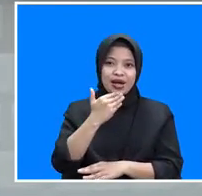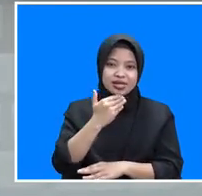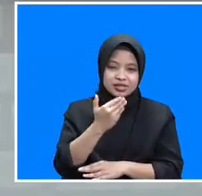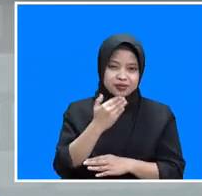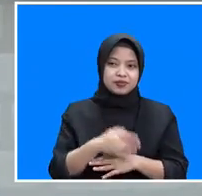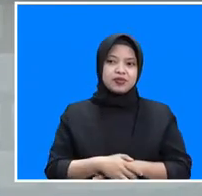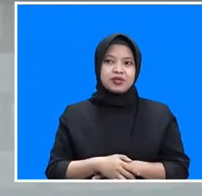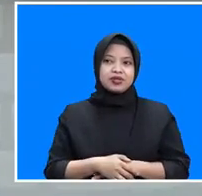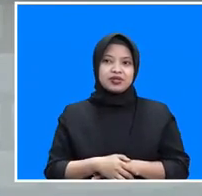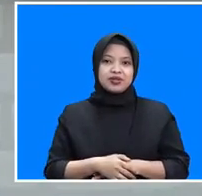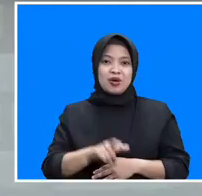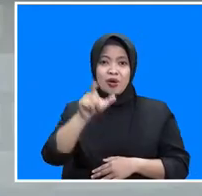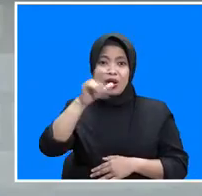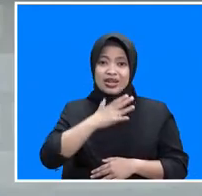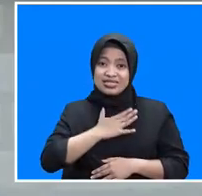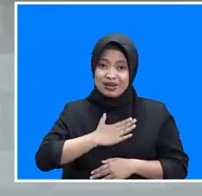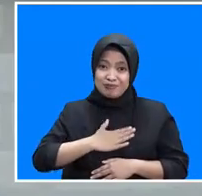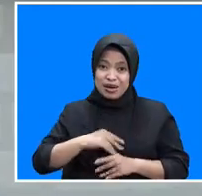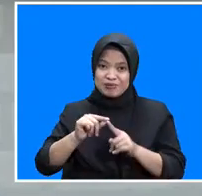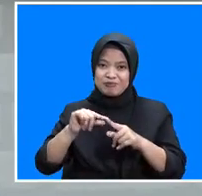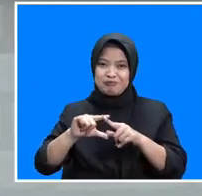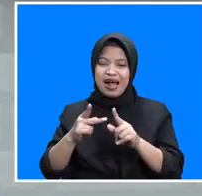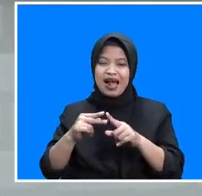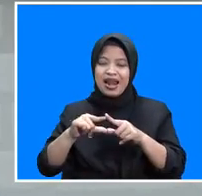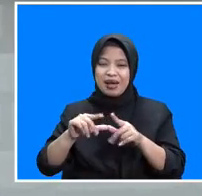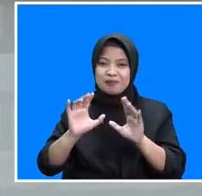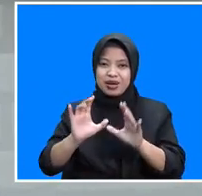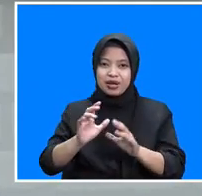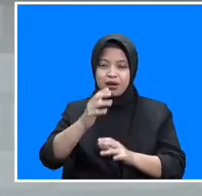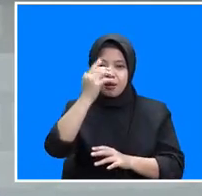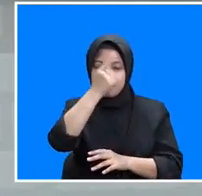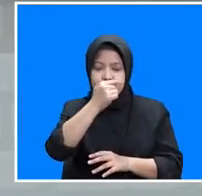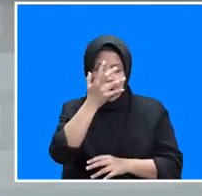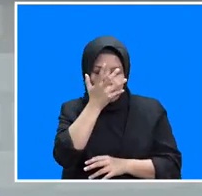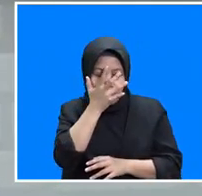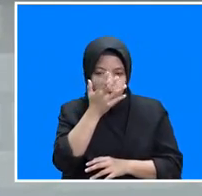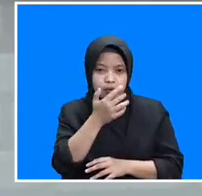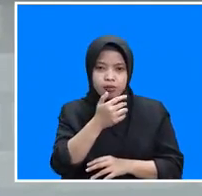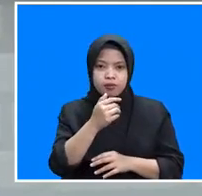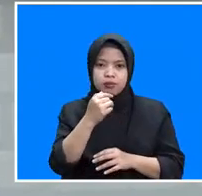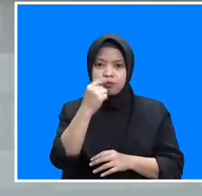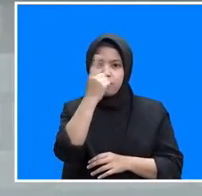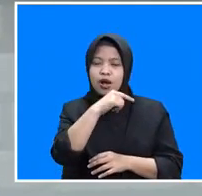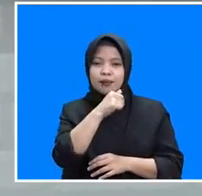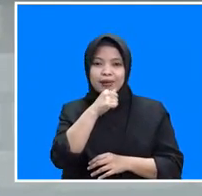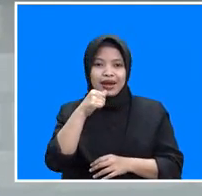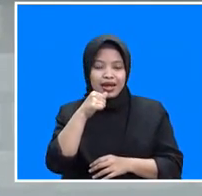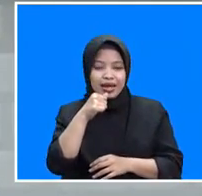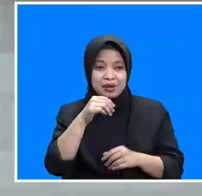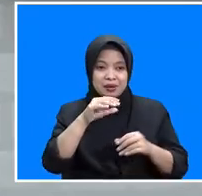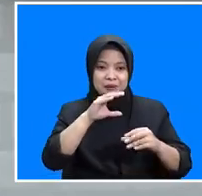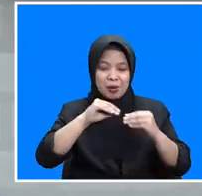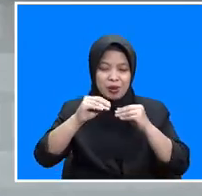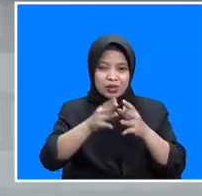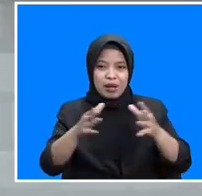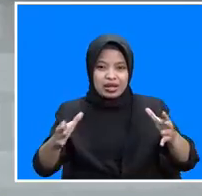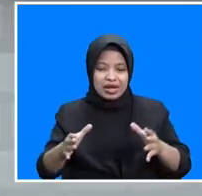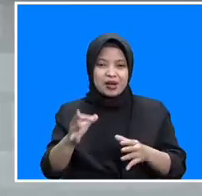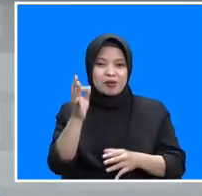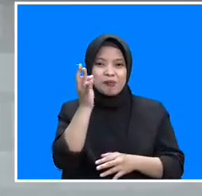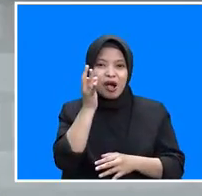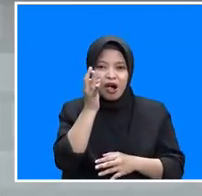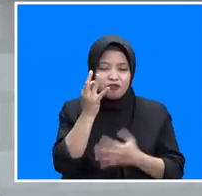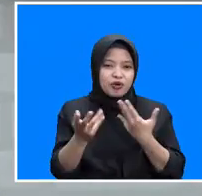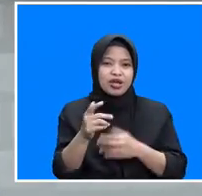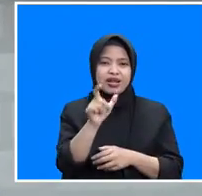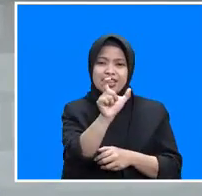kasih. Orang sabar banyak pahala, jika malu mukanya merah. Sudah panjang lebar kita semua berbicara, mohon maaf sekiranya